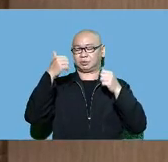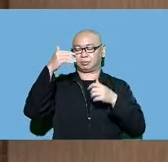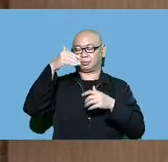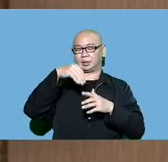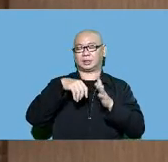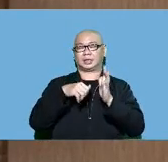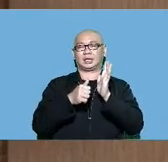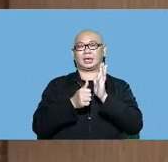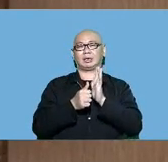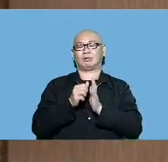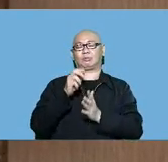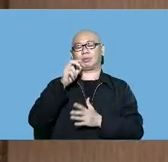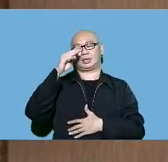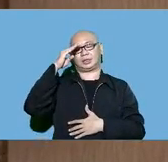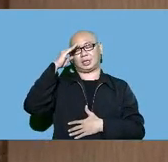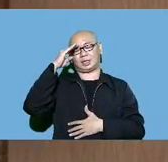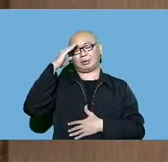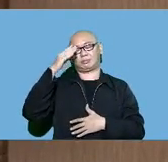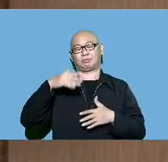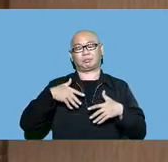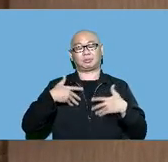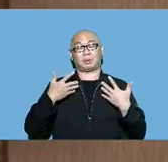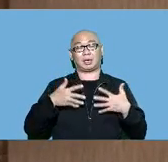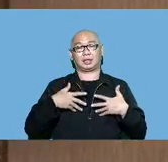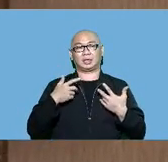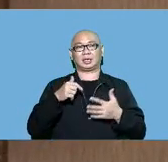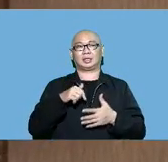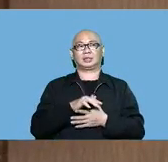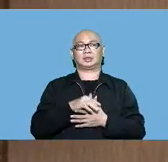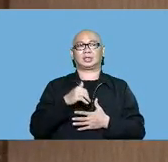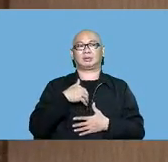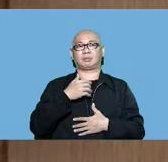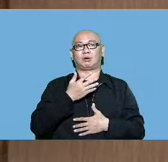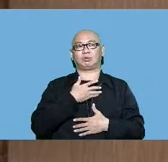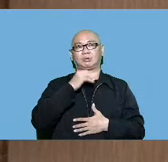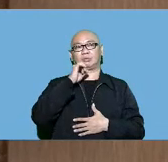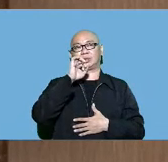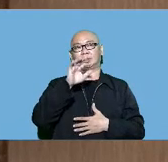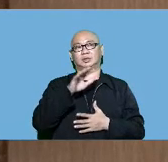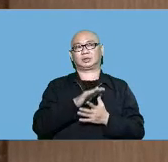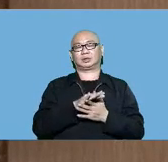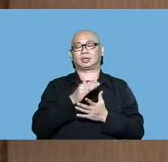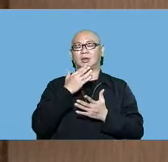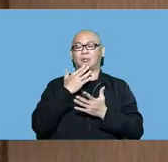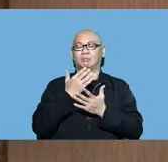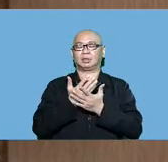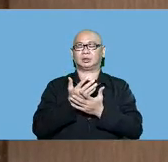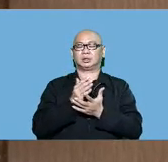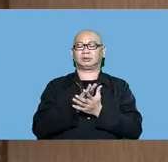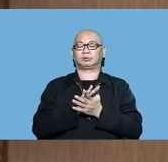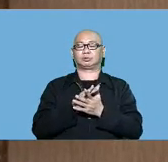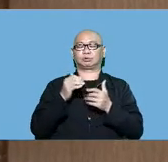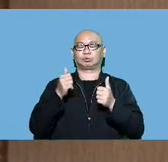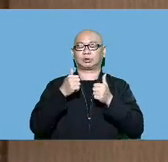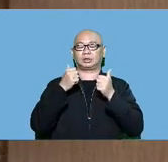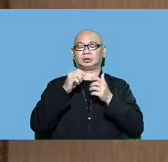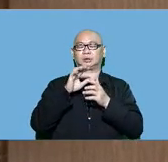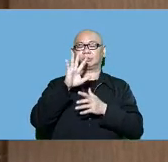upacara yang berbahagia ini. Saya ingin menyampaikan selamat dan sukses kepada 5 profesor yang hari